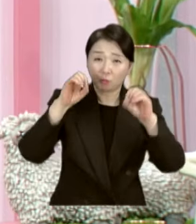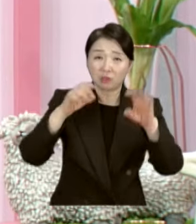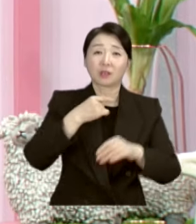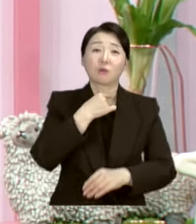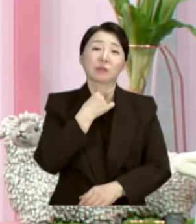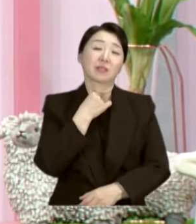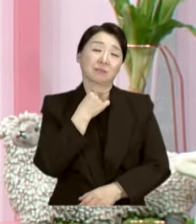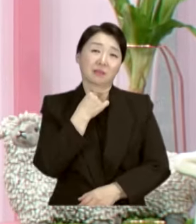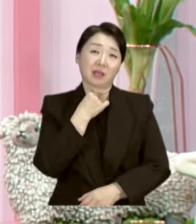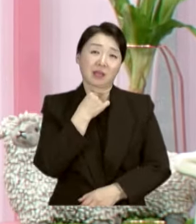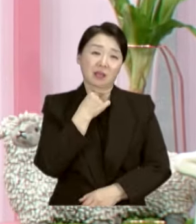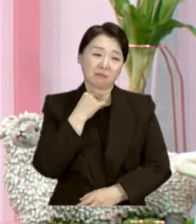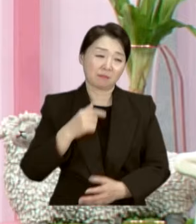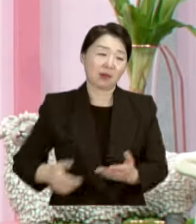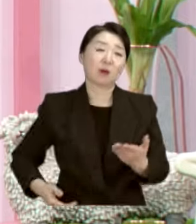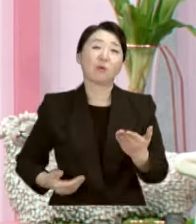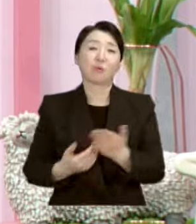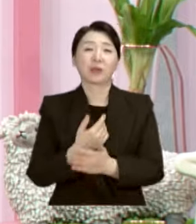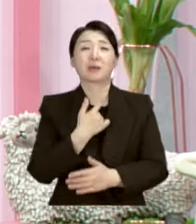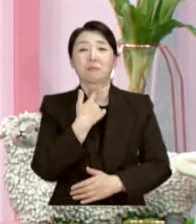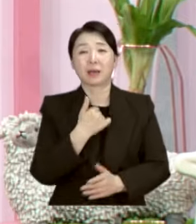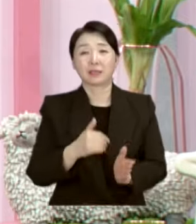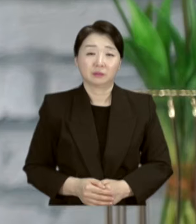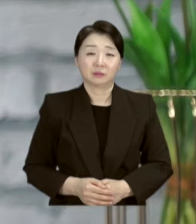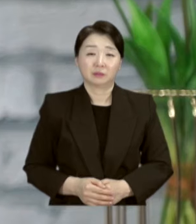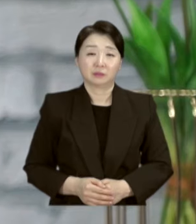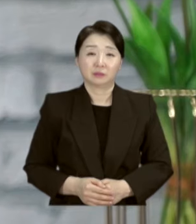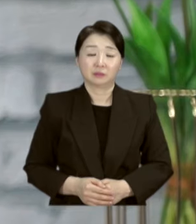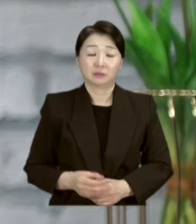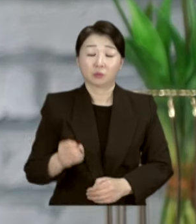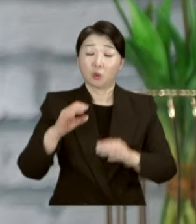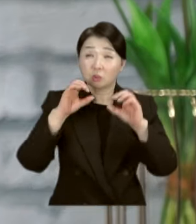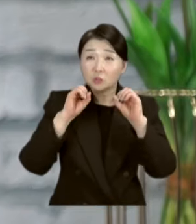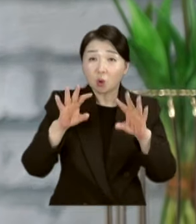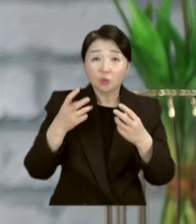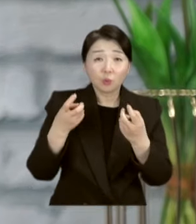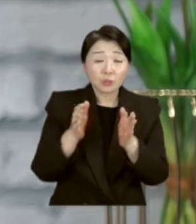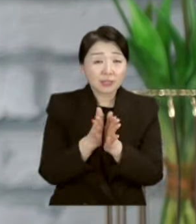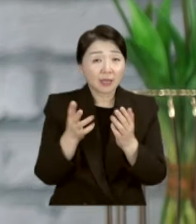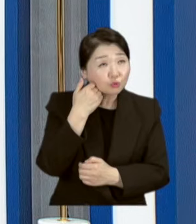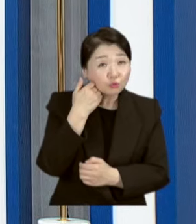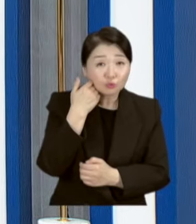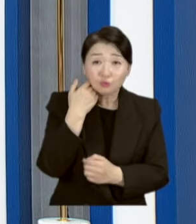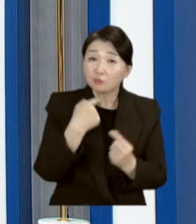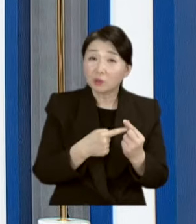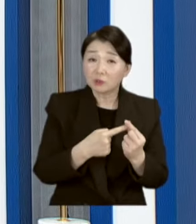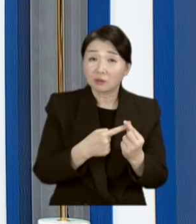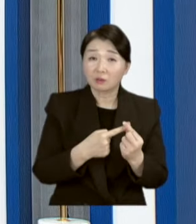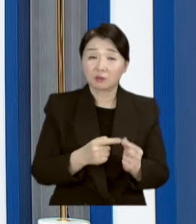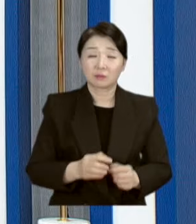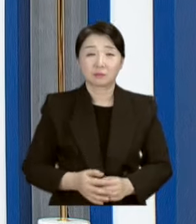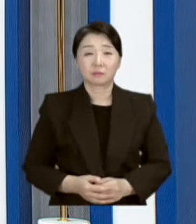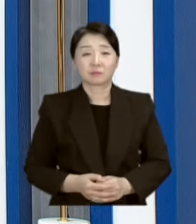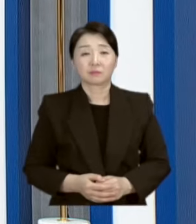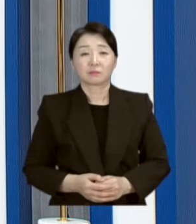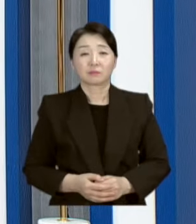복음을 전하겠습니다라고 회개했던 이제 본격적으로 전도를 어떻게 시작했어요? 정말